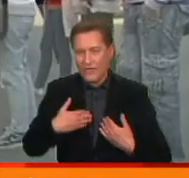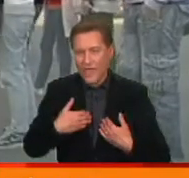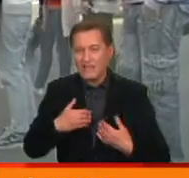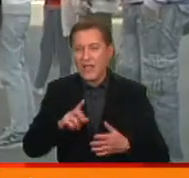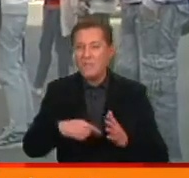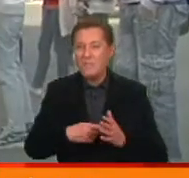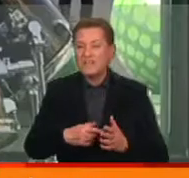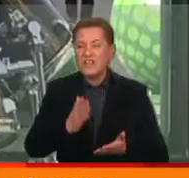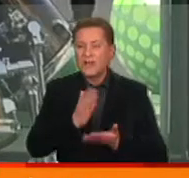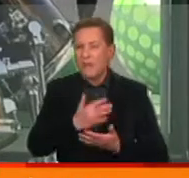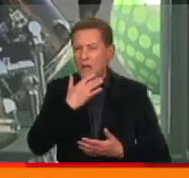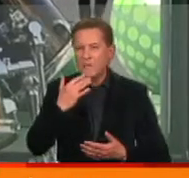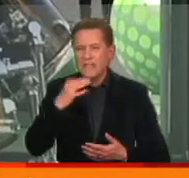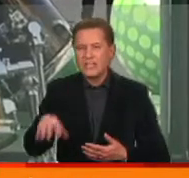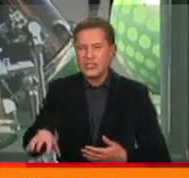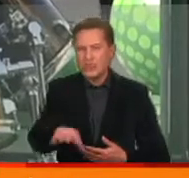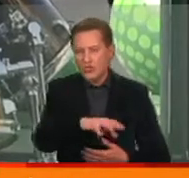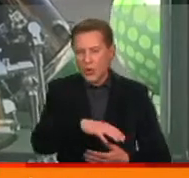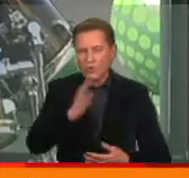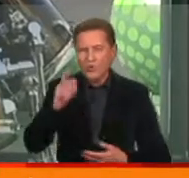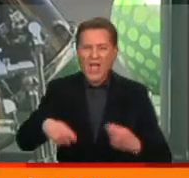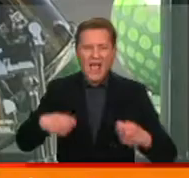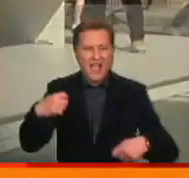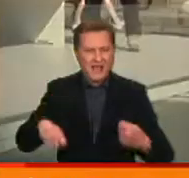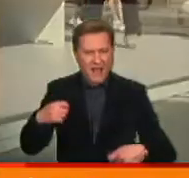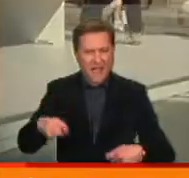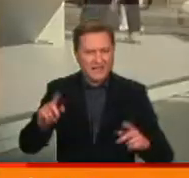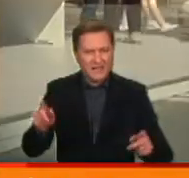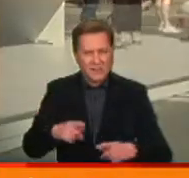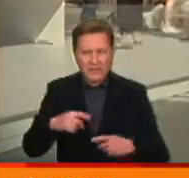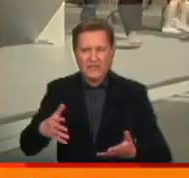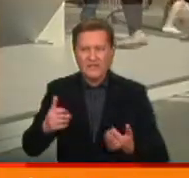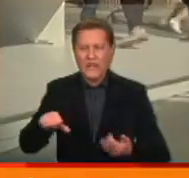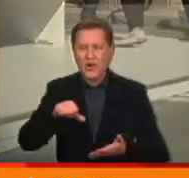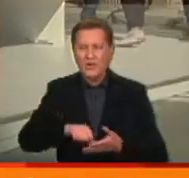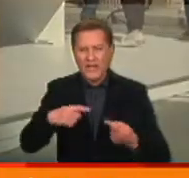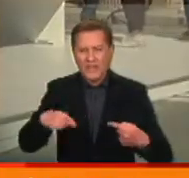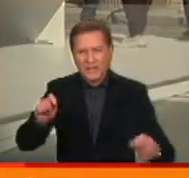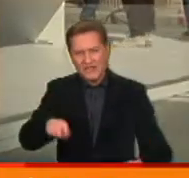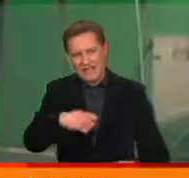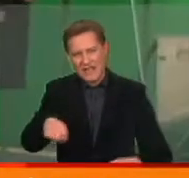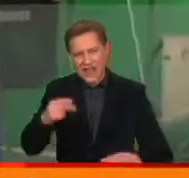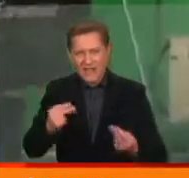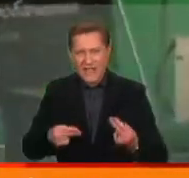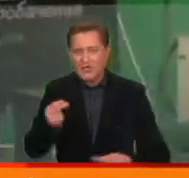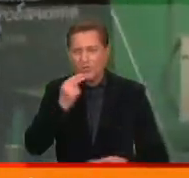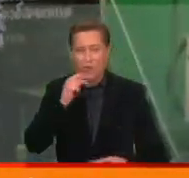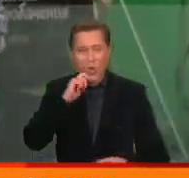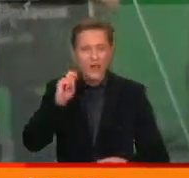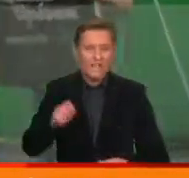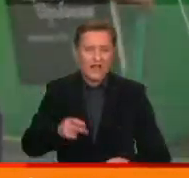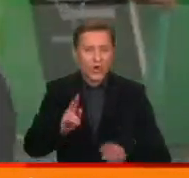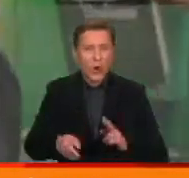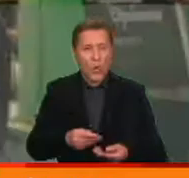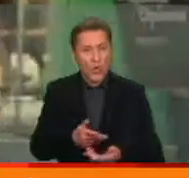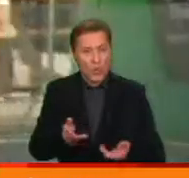Містечко має безліч зон. Гості зможуть пограти на музичних інструментах, узяти участь у різноманітних квестах і скуштувати української